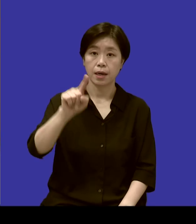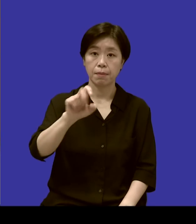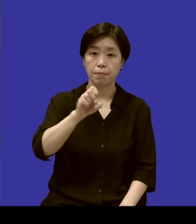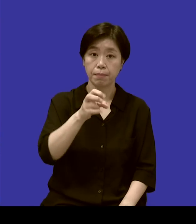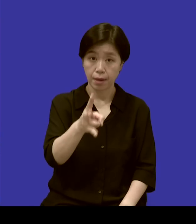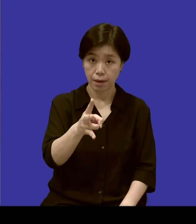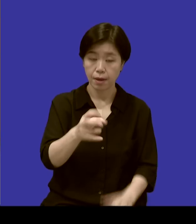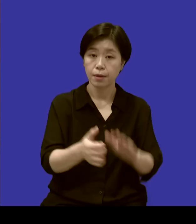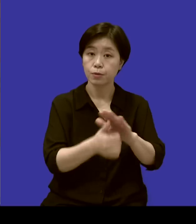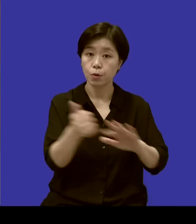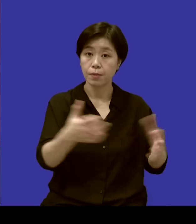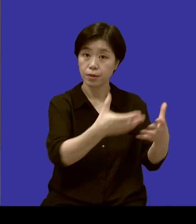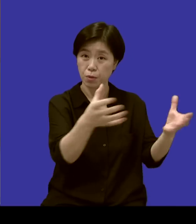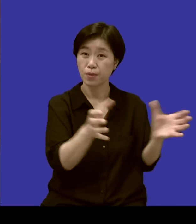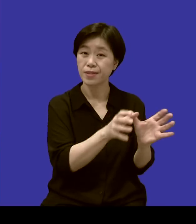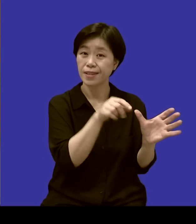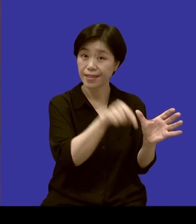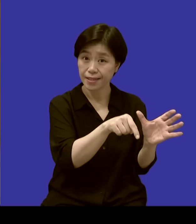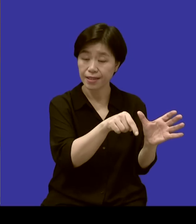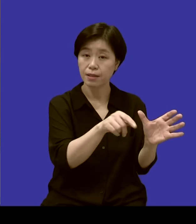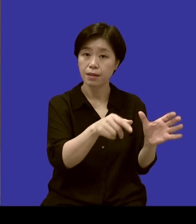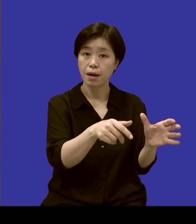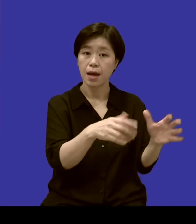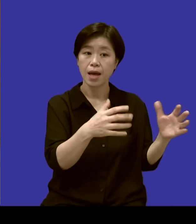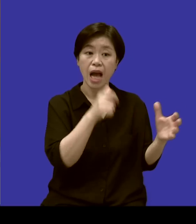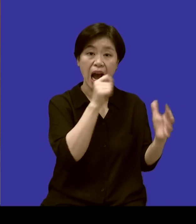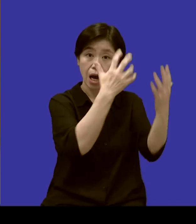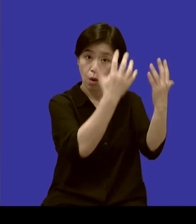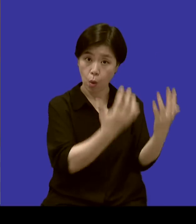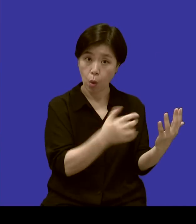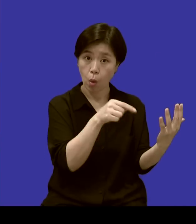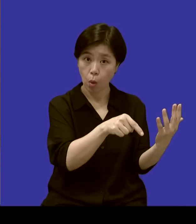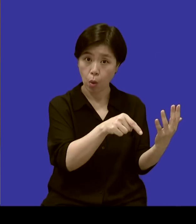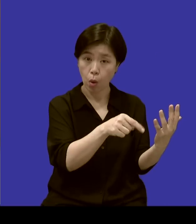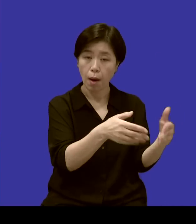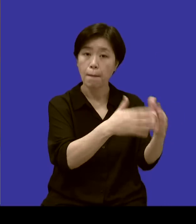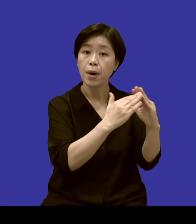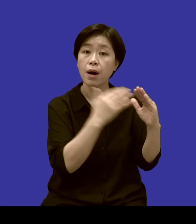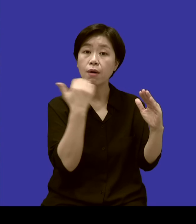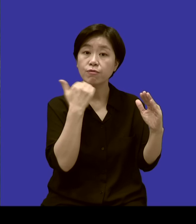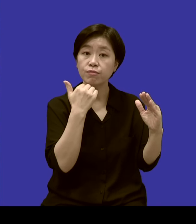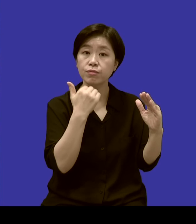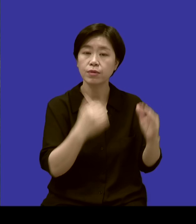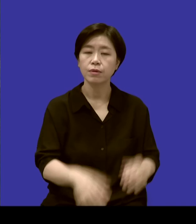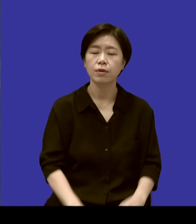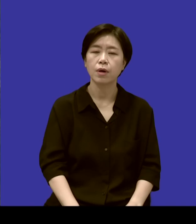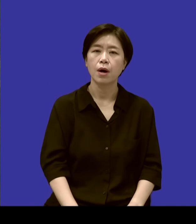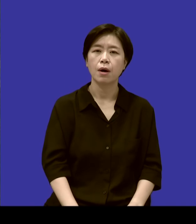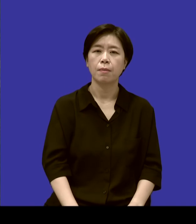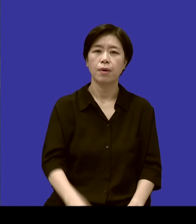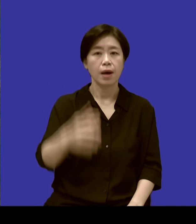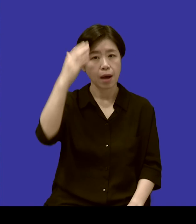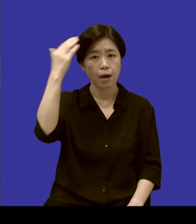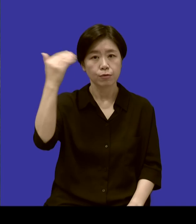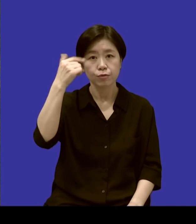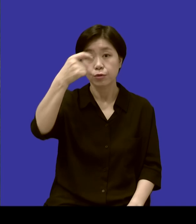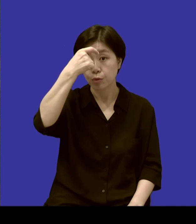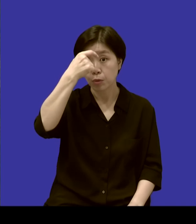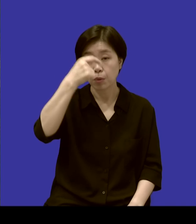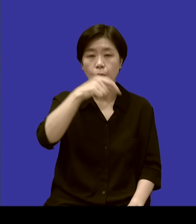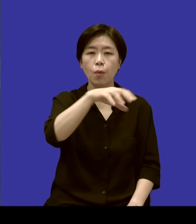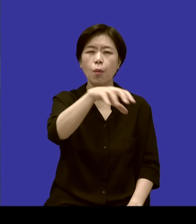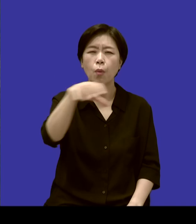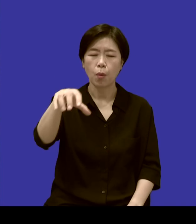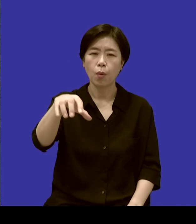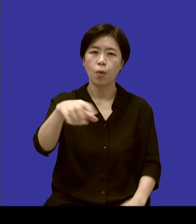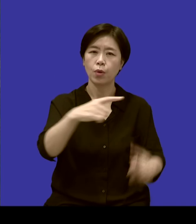소망동사는 기독교 재단에서 설립한 데예요. 아, 그래서 소망교도소가요? 네, 명성교회, 사랑의 교회, 온누리 교회에서 또